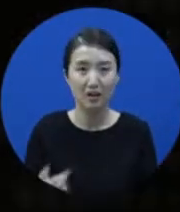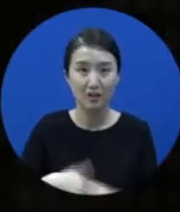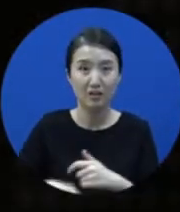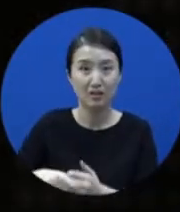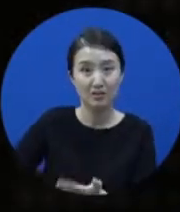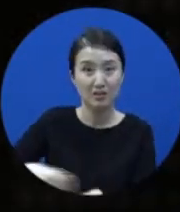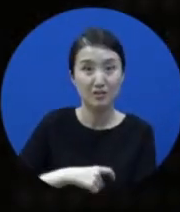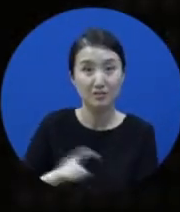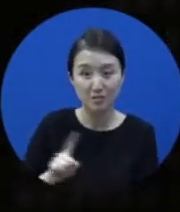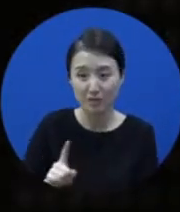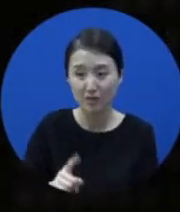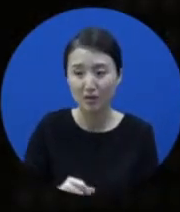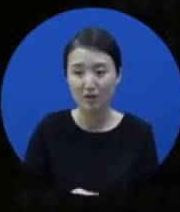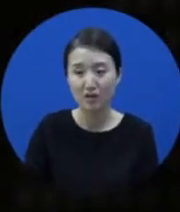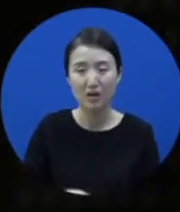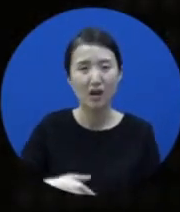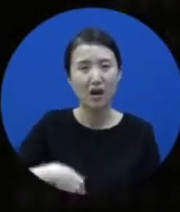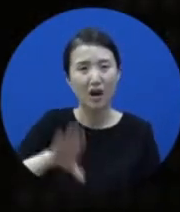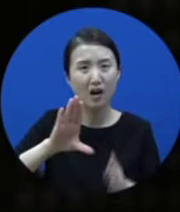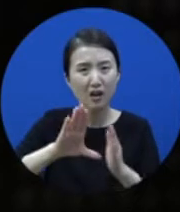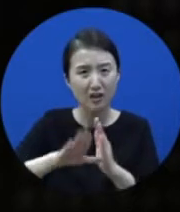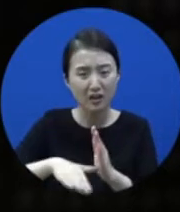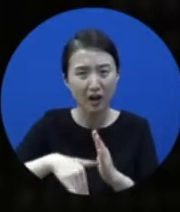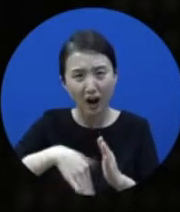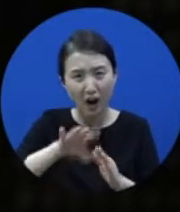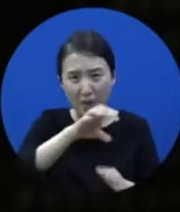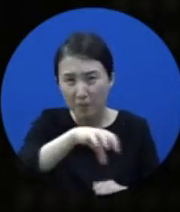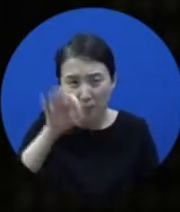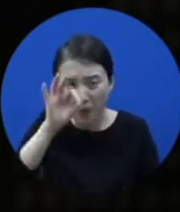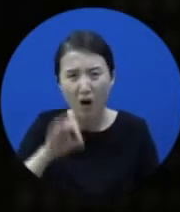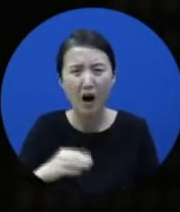엄마 여기 오니까 가는 곳마다 한국 애들밖에 없어요.